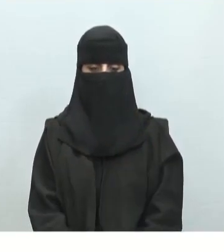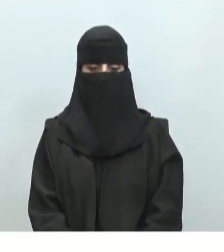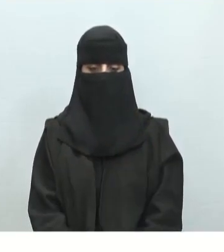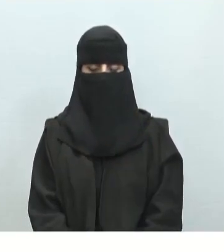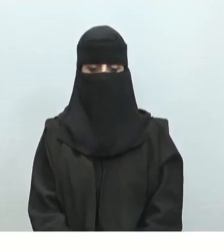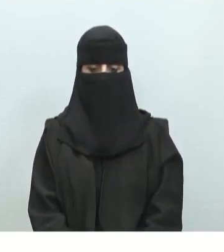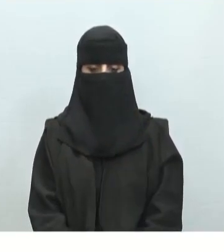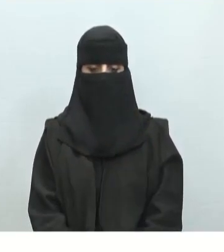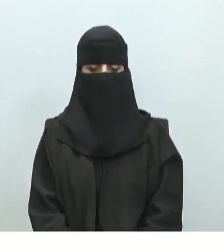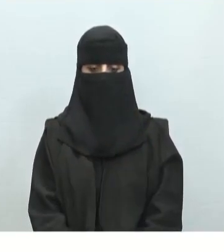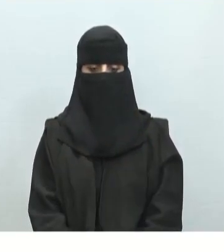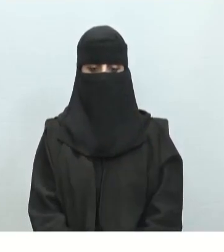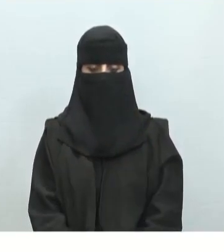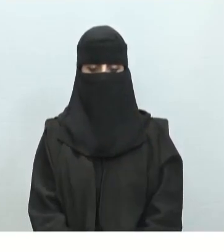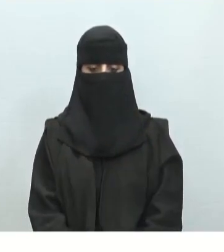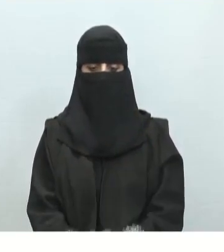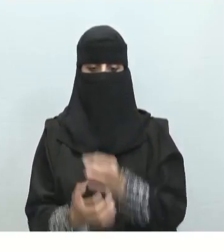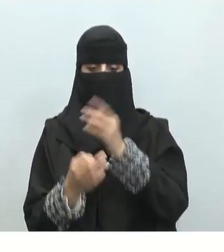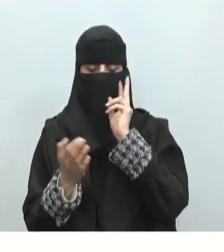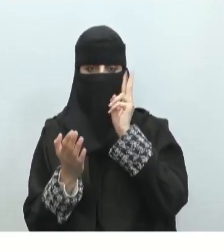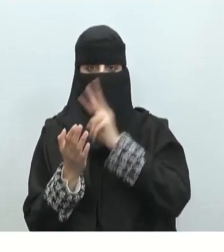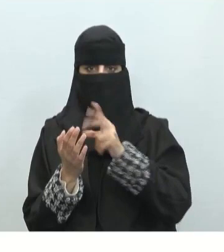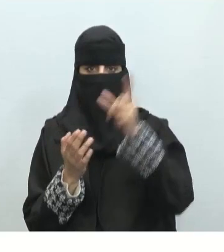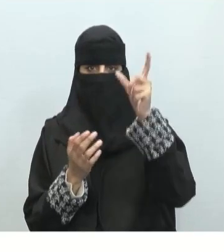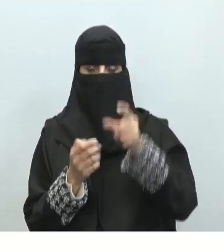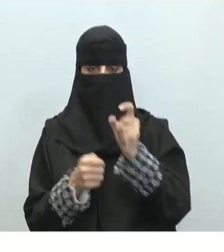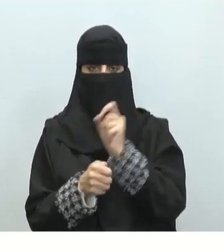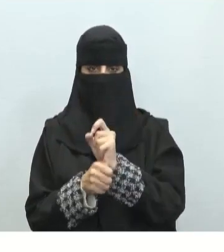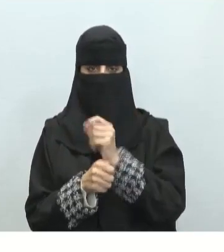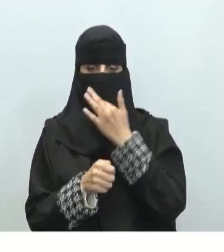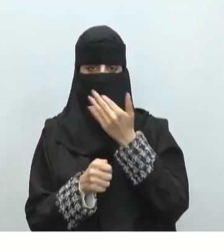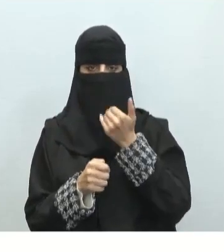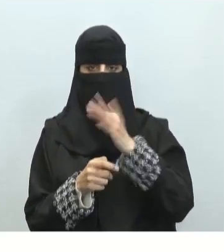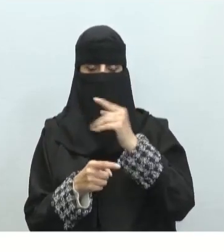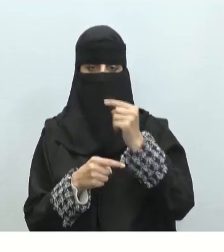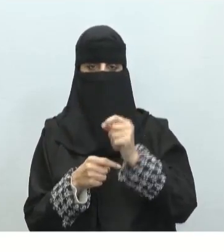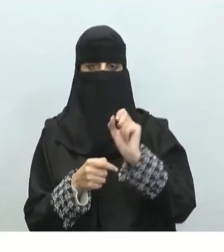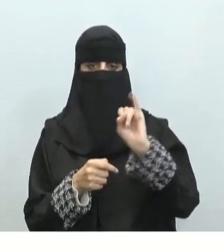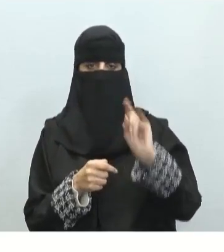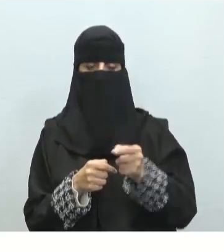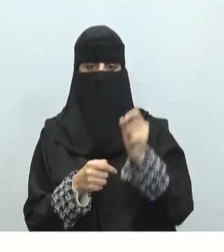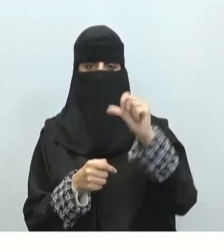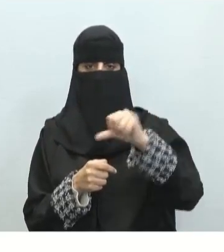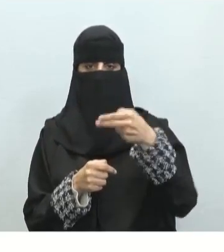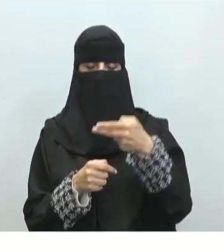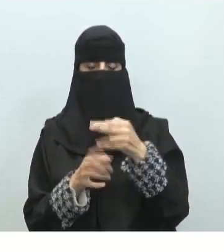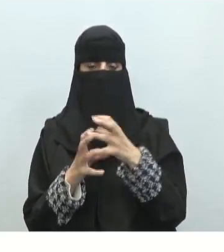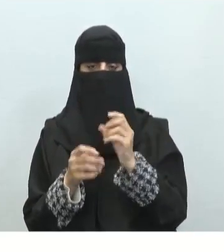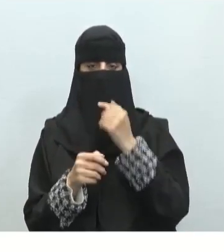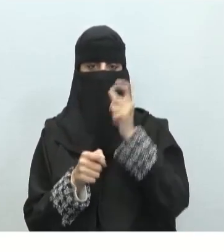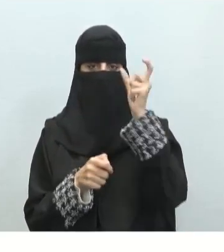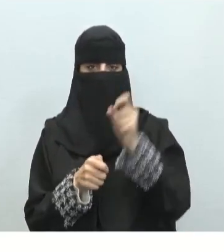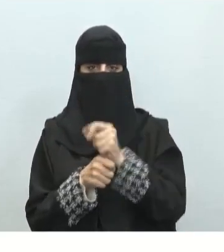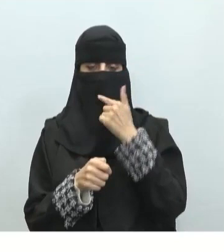الرفع نستنتج الفاعل مرفوع دائما الفاعل مرفوع دائما هذه النقطه